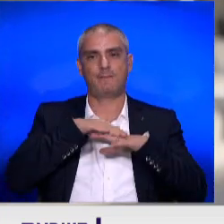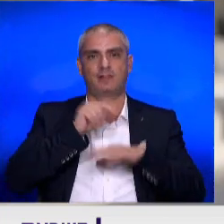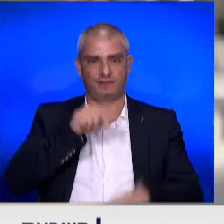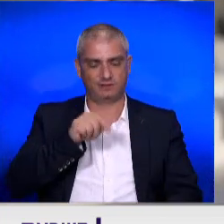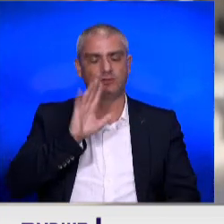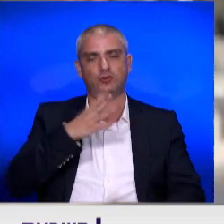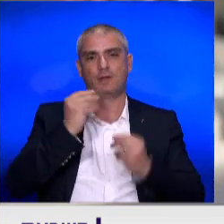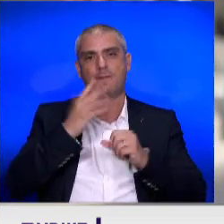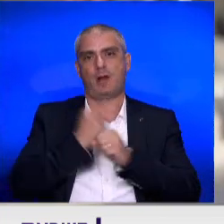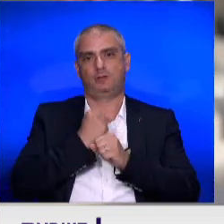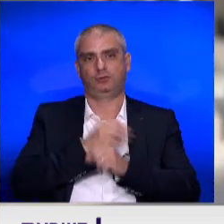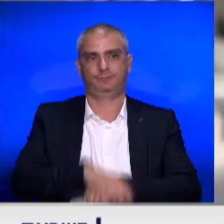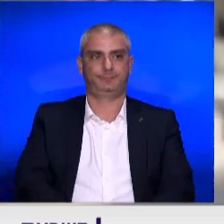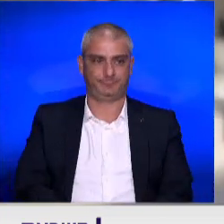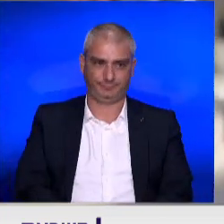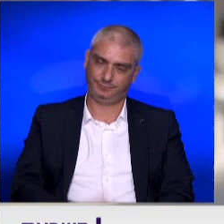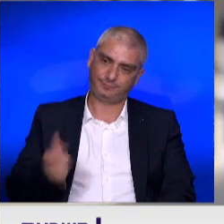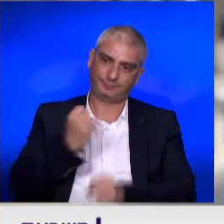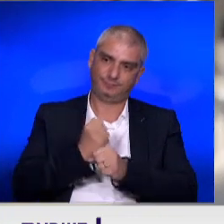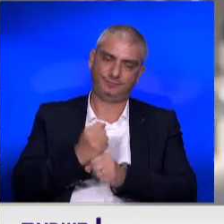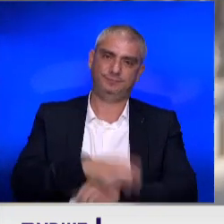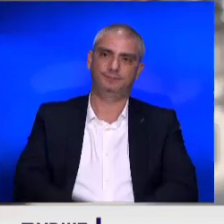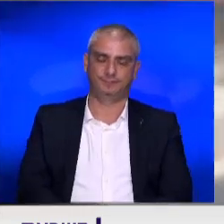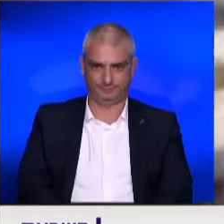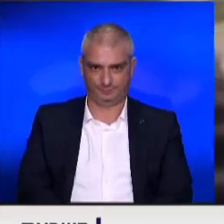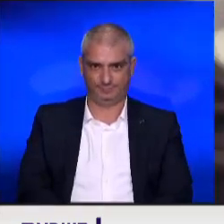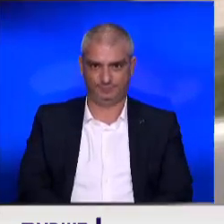יש הרבה מה לעשות. לך לעבודה בבקשה? הולך. תודה רבה, אורי.